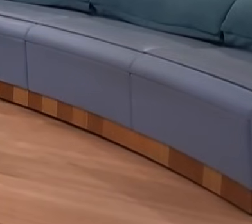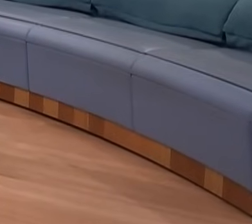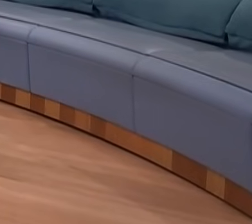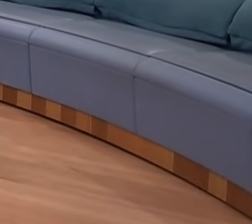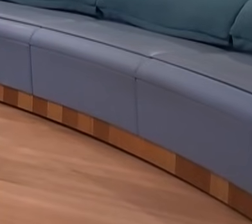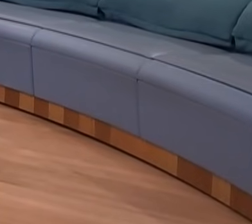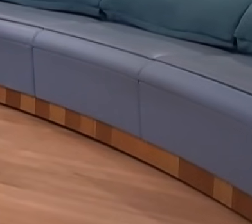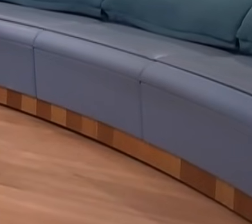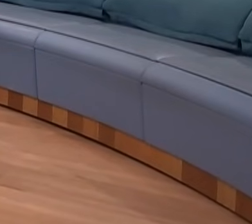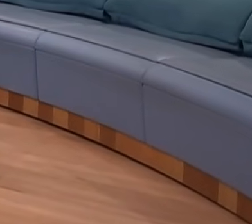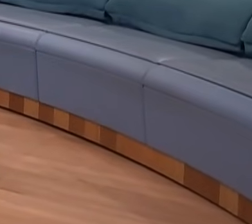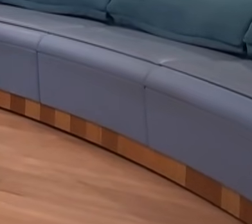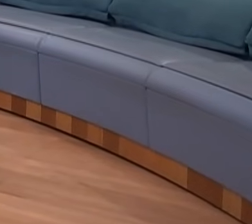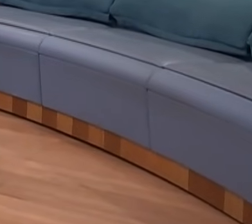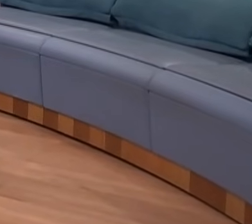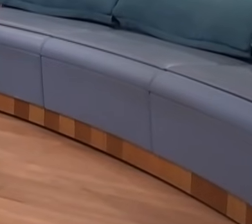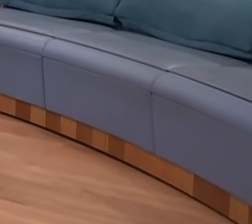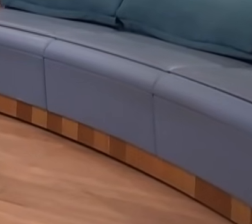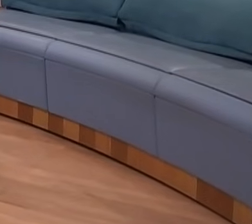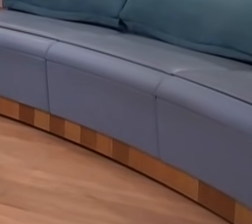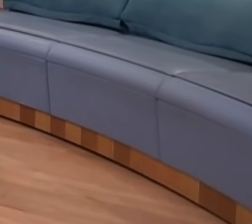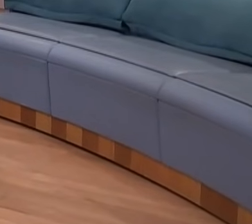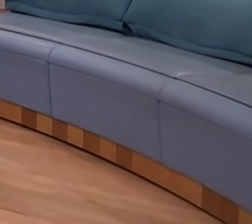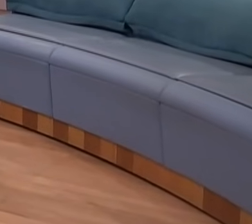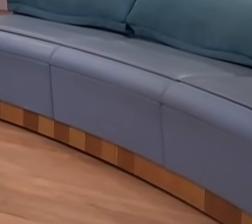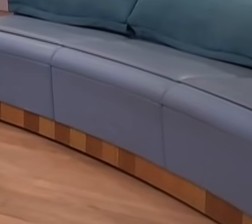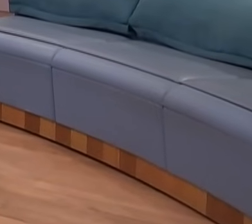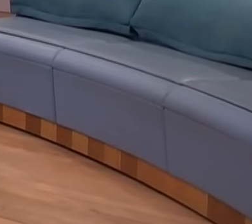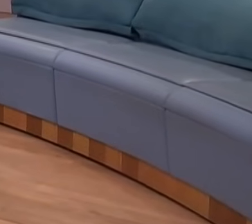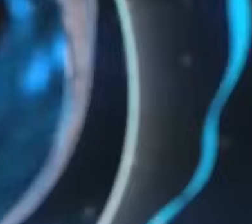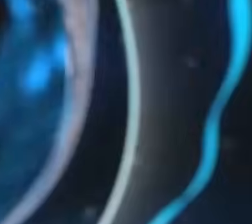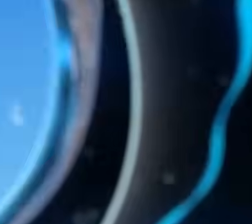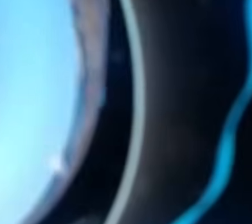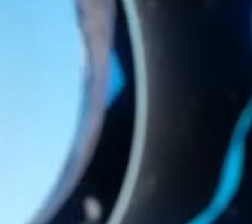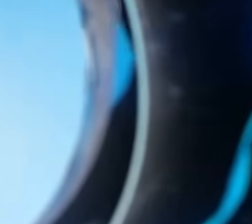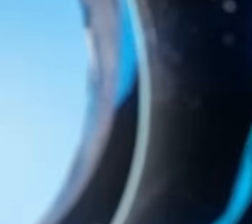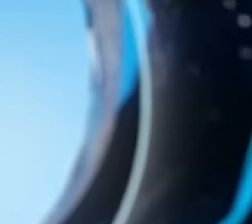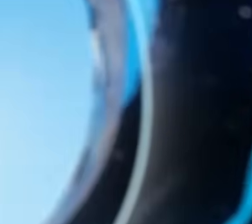Прощаемся до следующего понедельника. Крепкого здоровья, хороших выходных. Помощи Божьей.